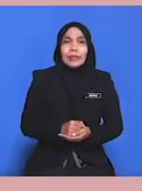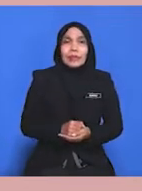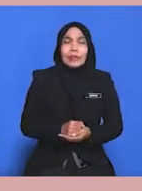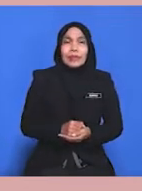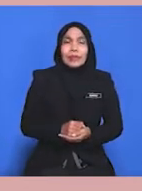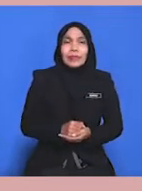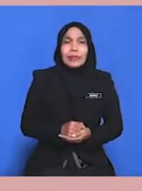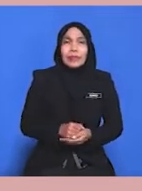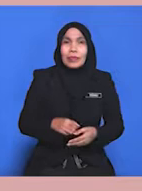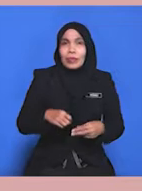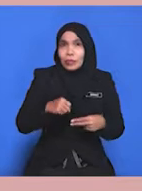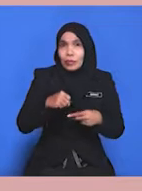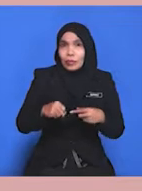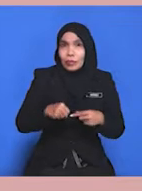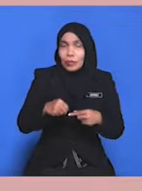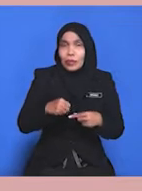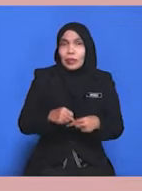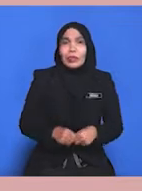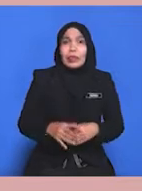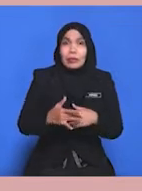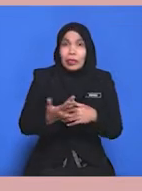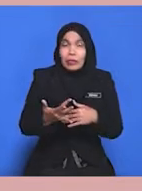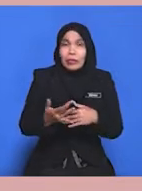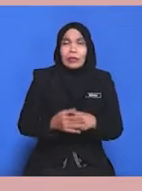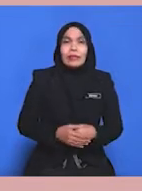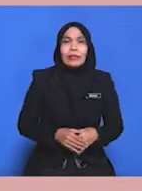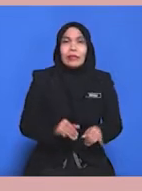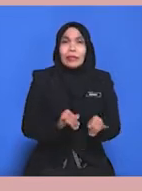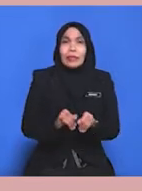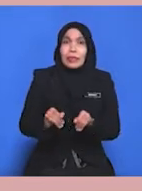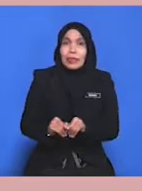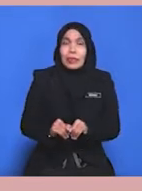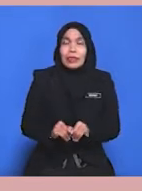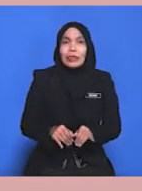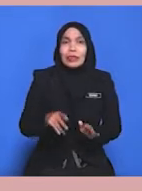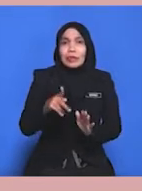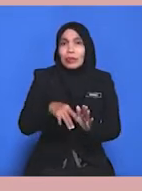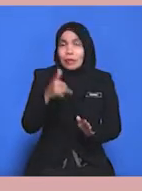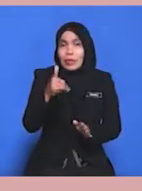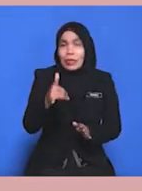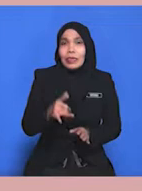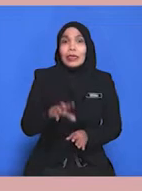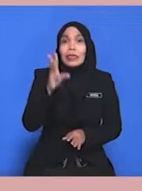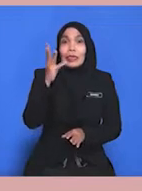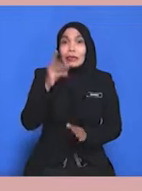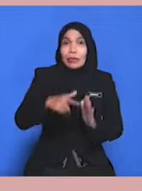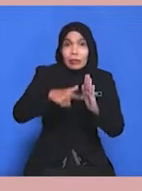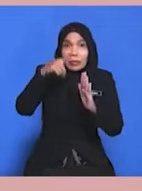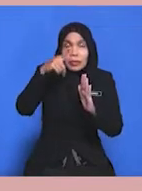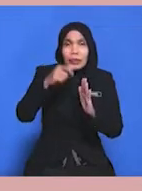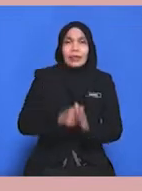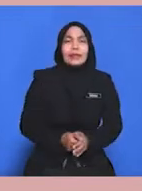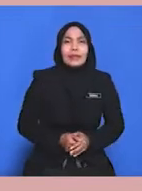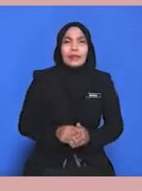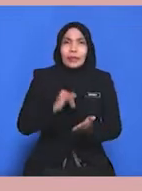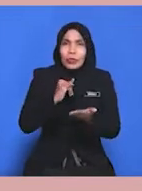Bagi pusingan awal, jika peserta melebihi 16 ke atas, maka jumlah pusingan adalah